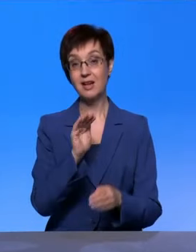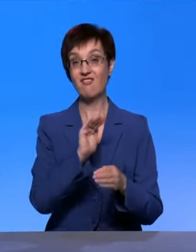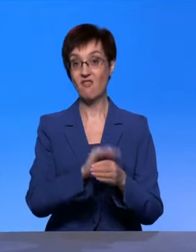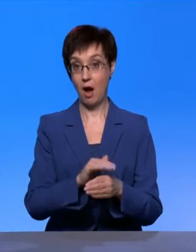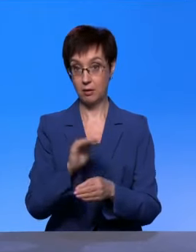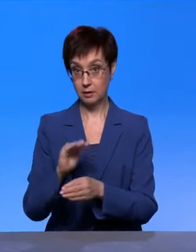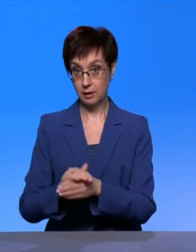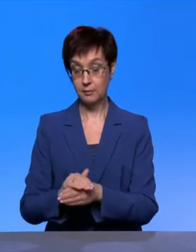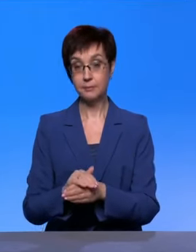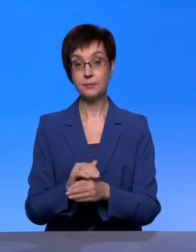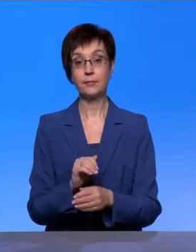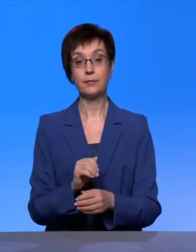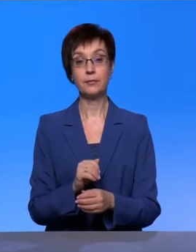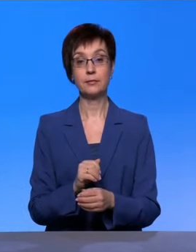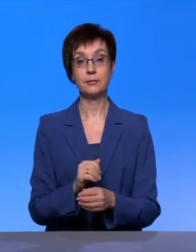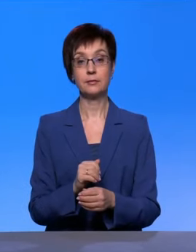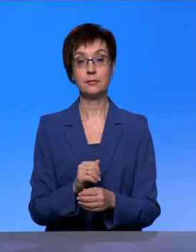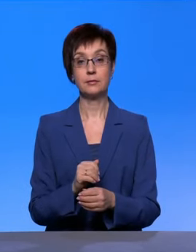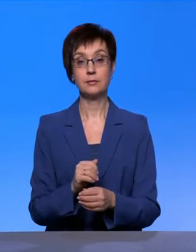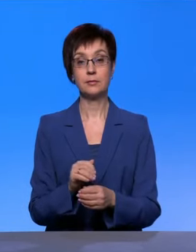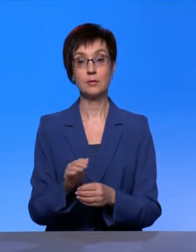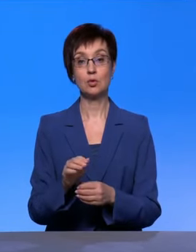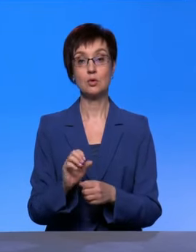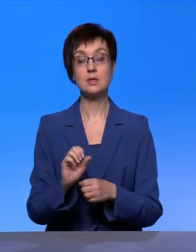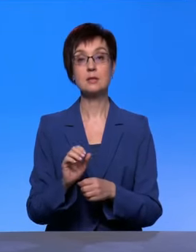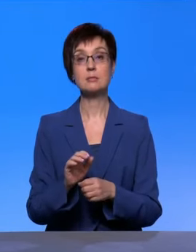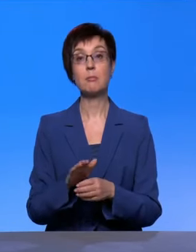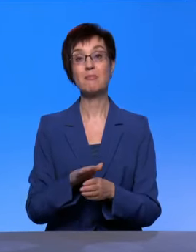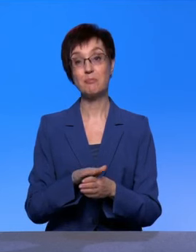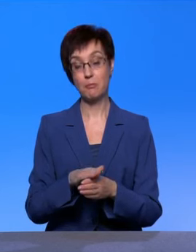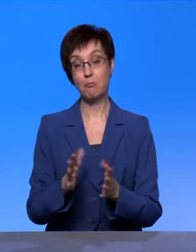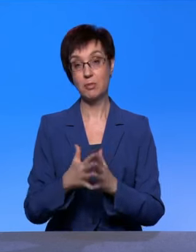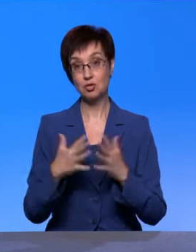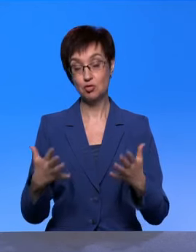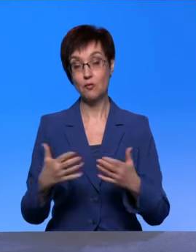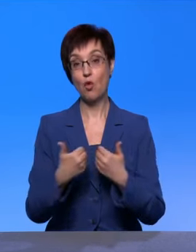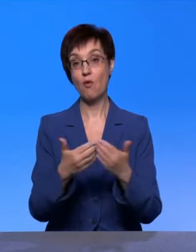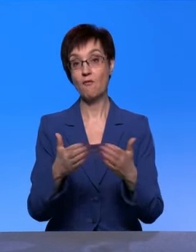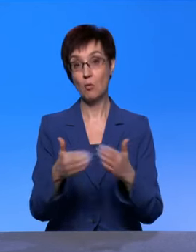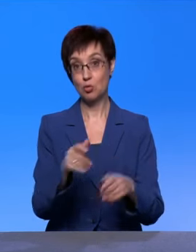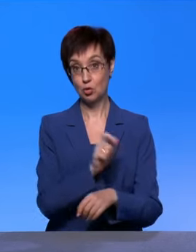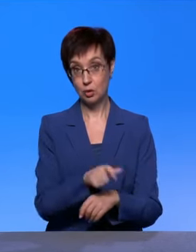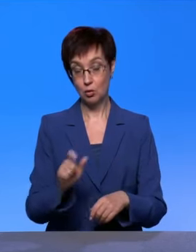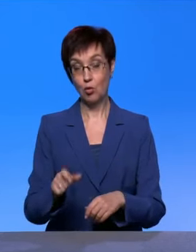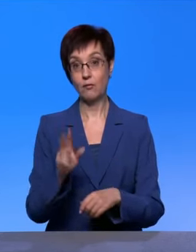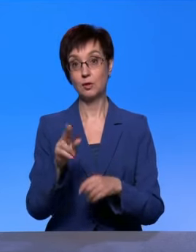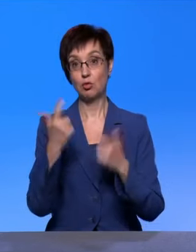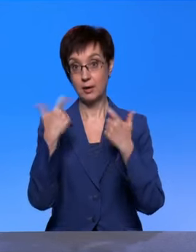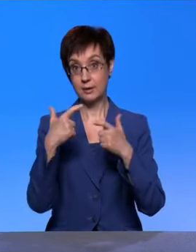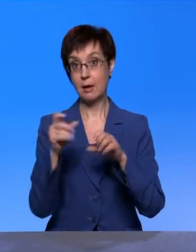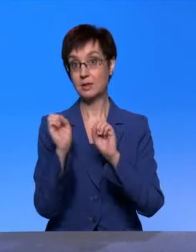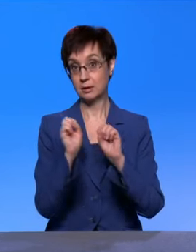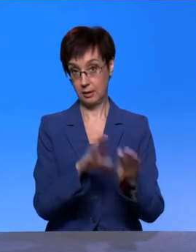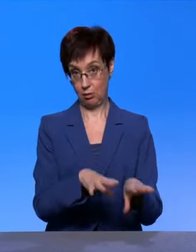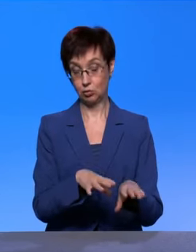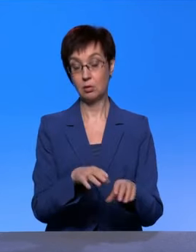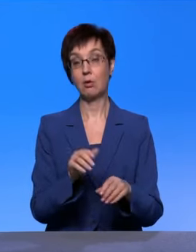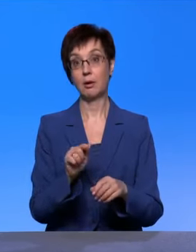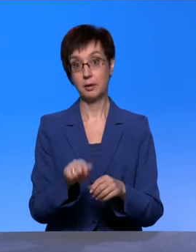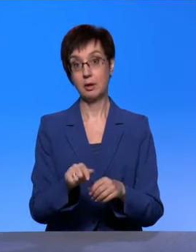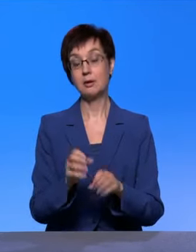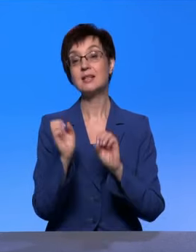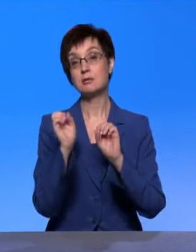да, то справляется у нас большинство выпускников, которые сдают экзамен. Есть дети, которые не справляются,